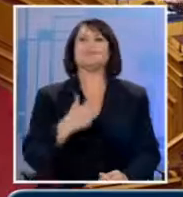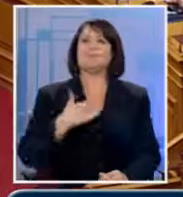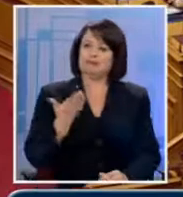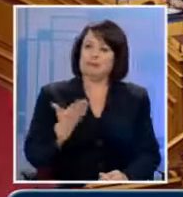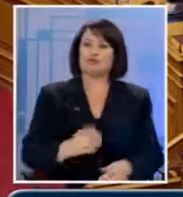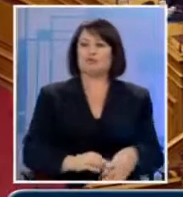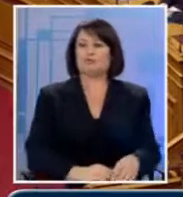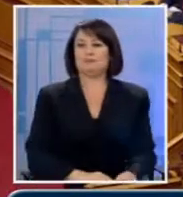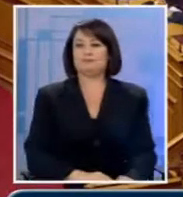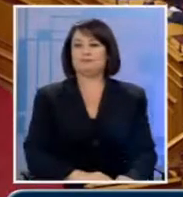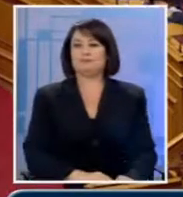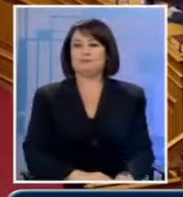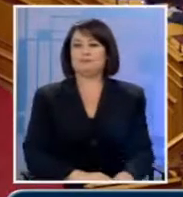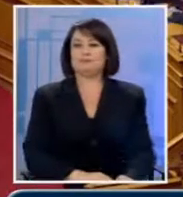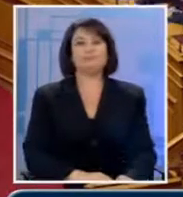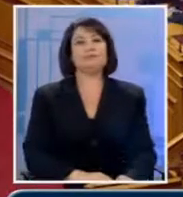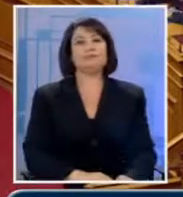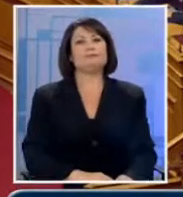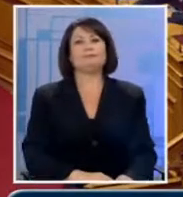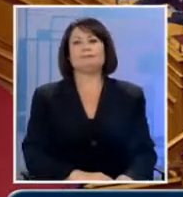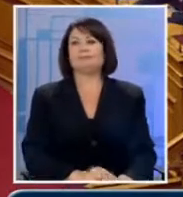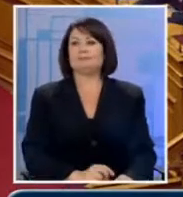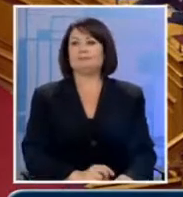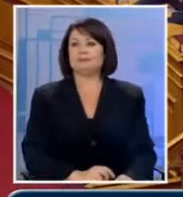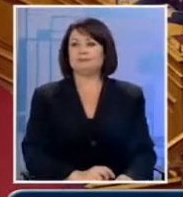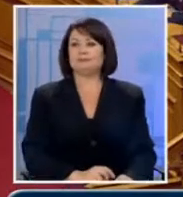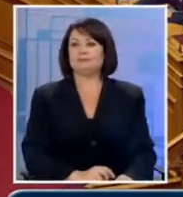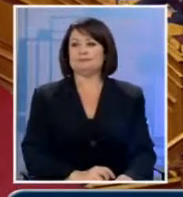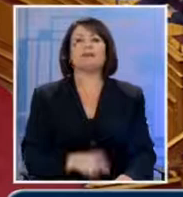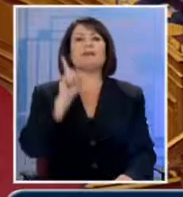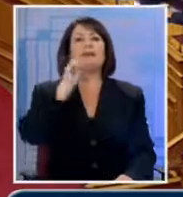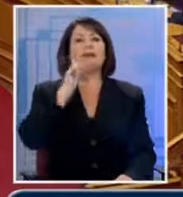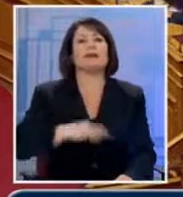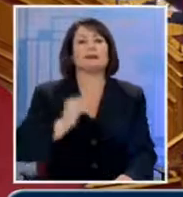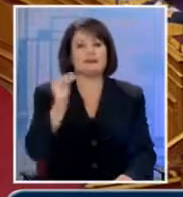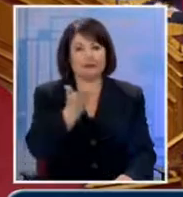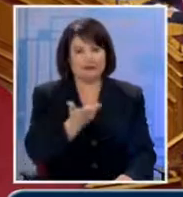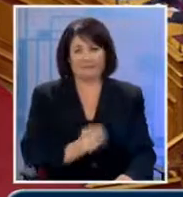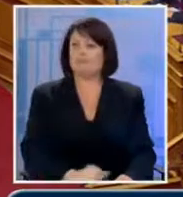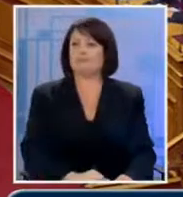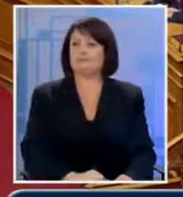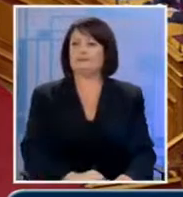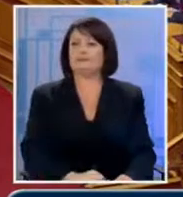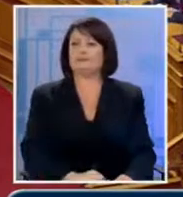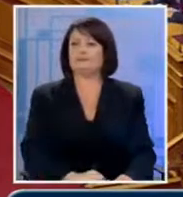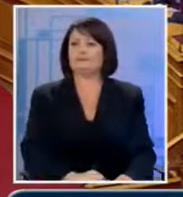Κύριε Πρόεδρε. Πάρτε και βαθιές. Πάρτε βαθιές αναπνοές. Παρακαλώ.